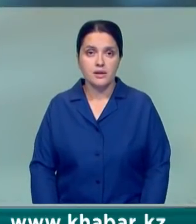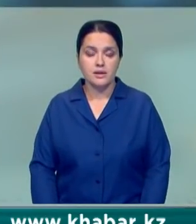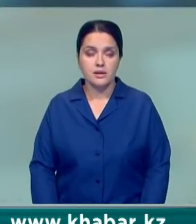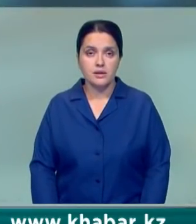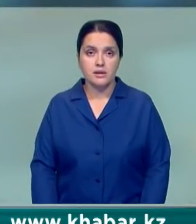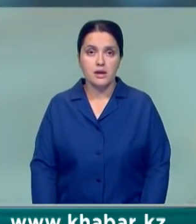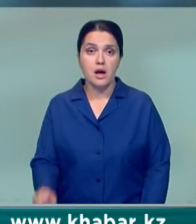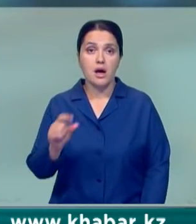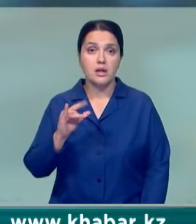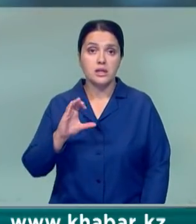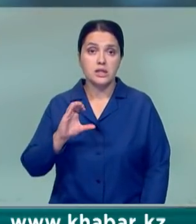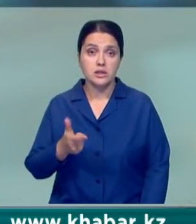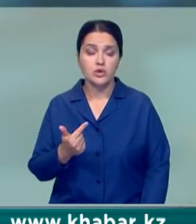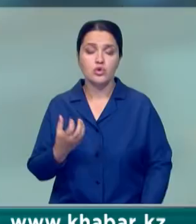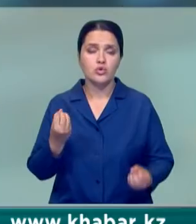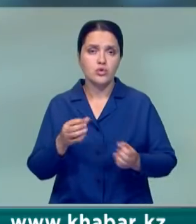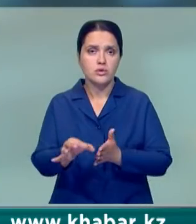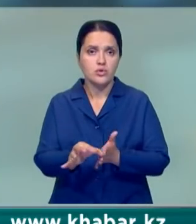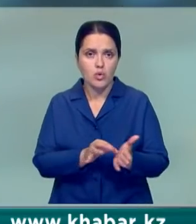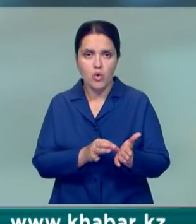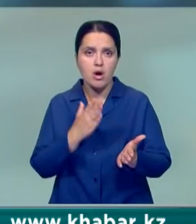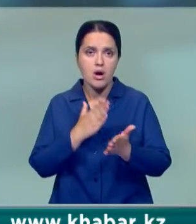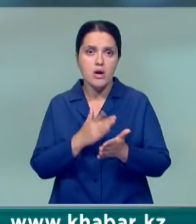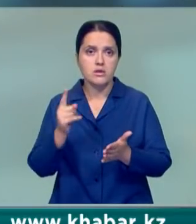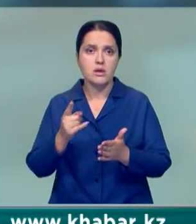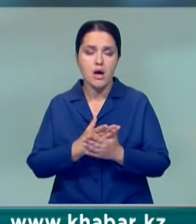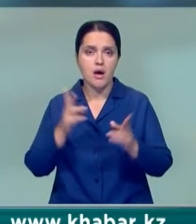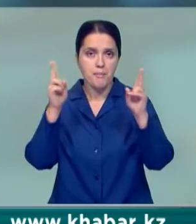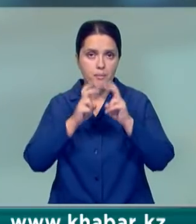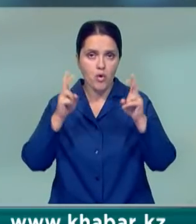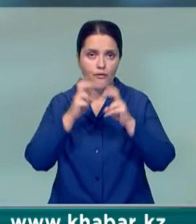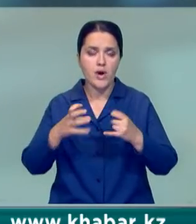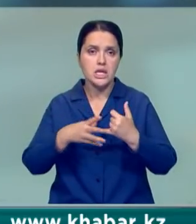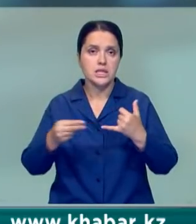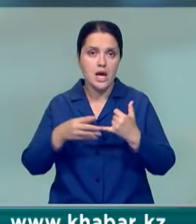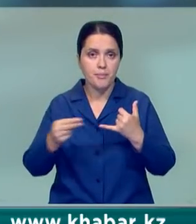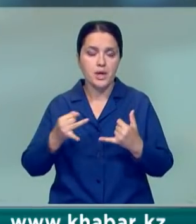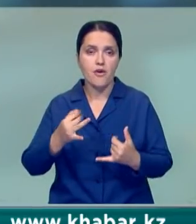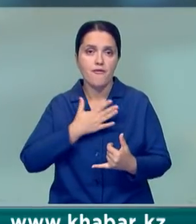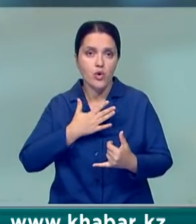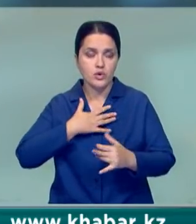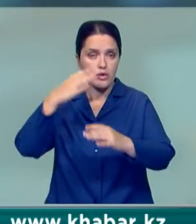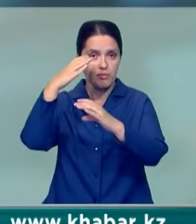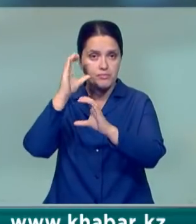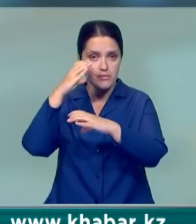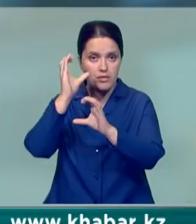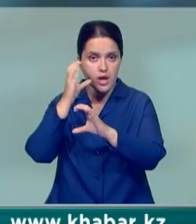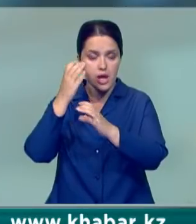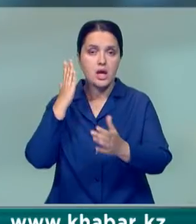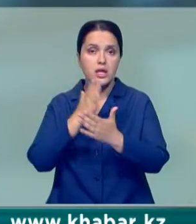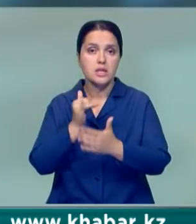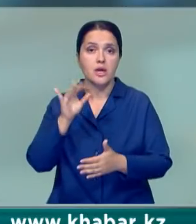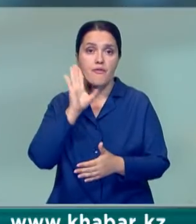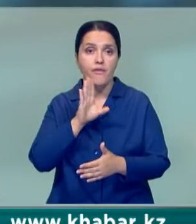rs там еще раз в оперативном порядке был организован внеплановый отбор проб атмосферного воздуха радиационному фону